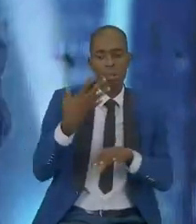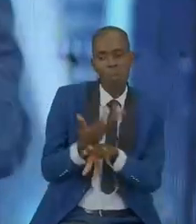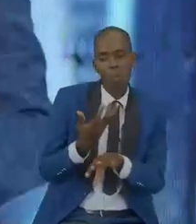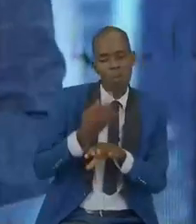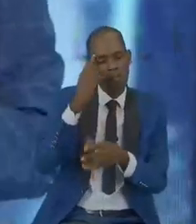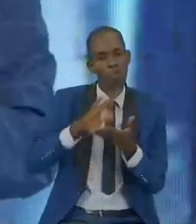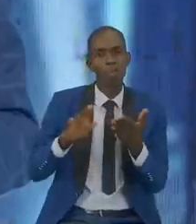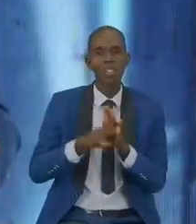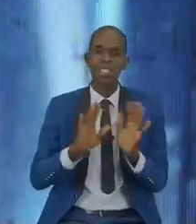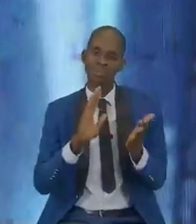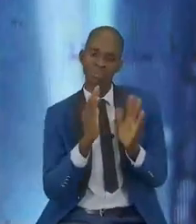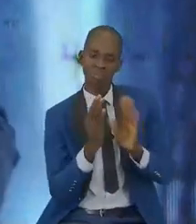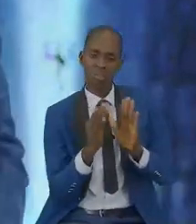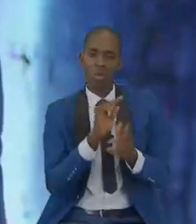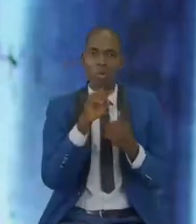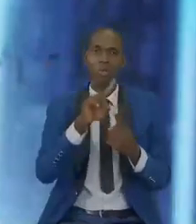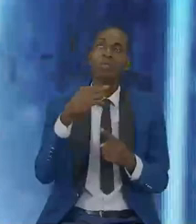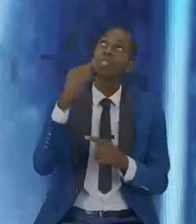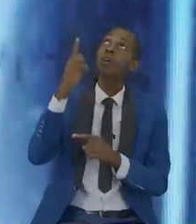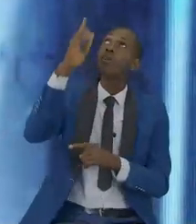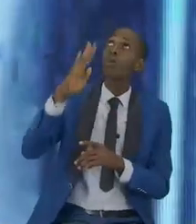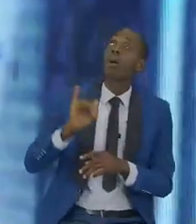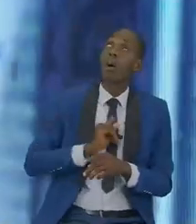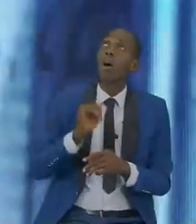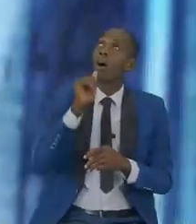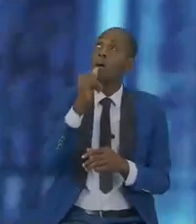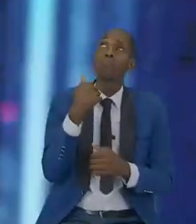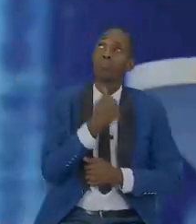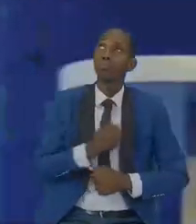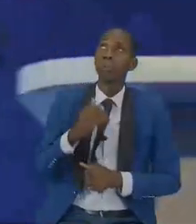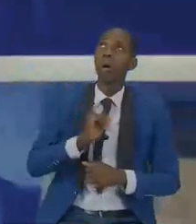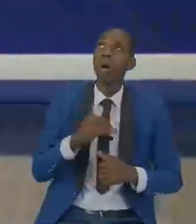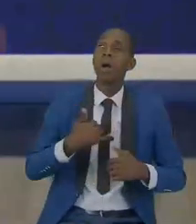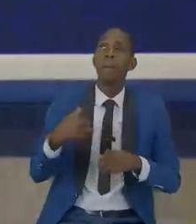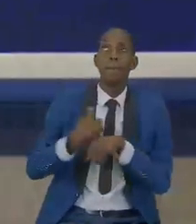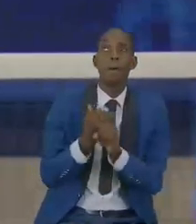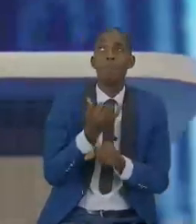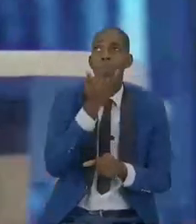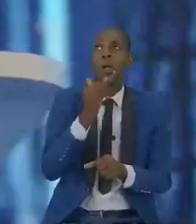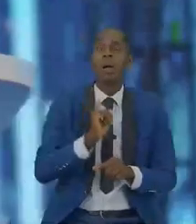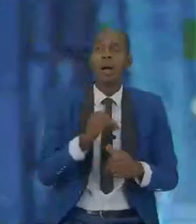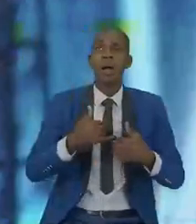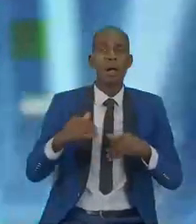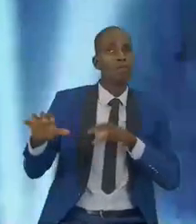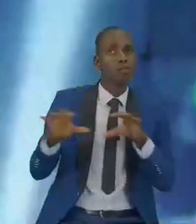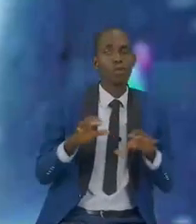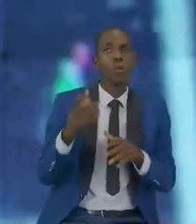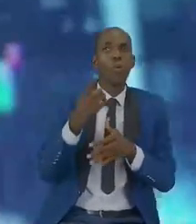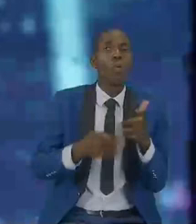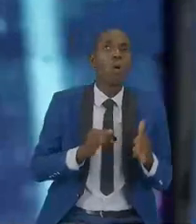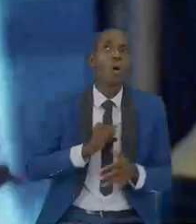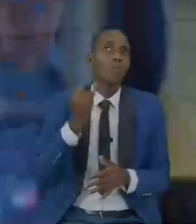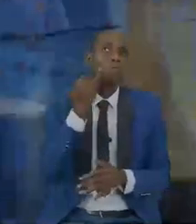comme quelque chose de sérieux. La même chose avec Dieu, si tu dis, Dieu, pardonne-moi, pardonne-moi. Oui, j'ai fait ce que je ne devais pas